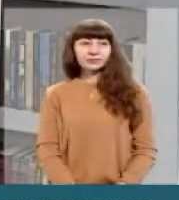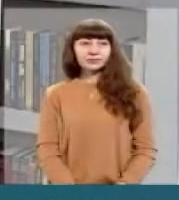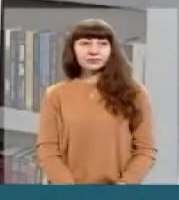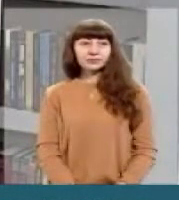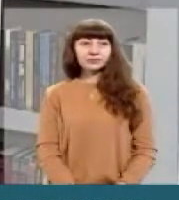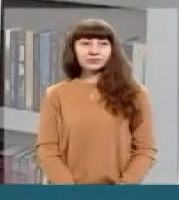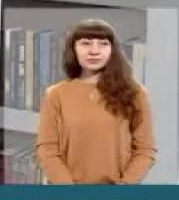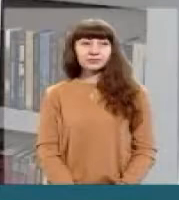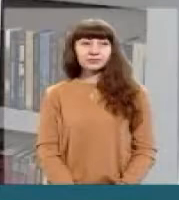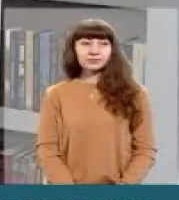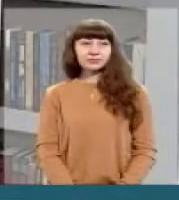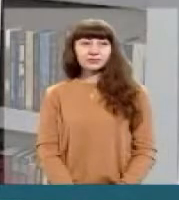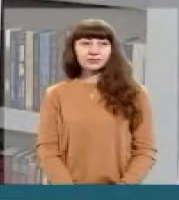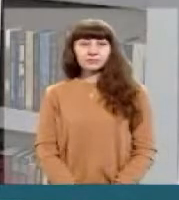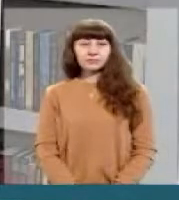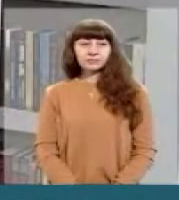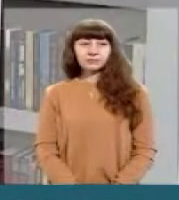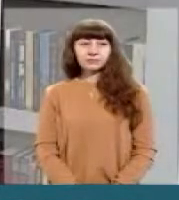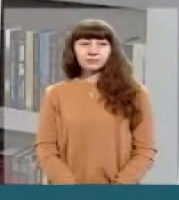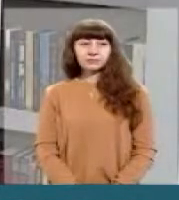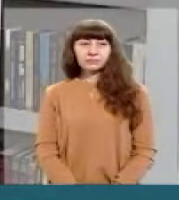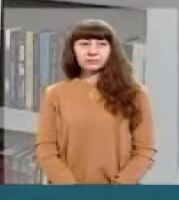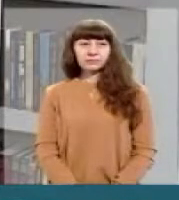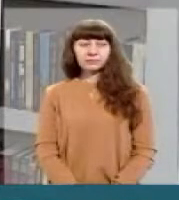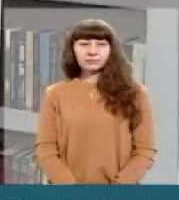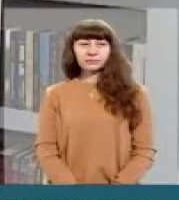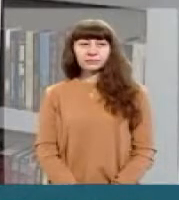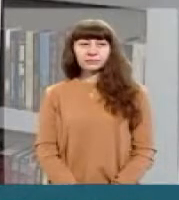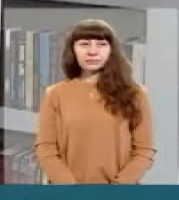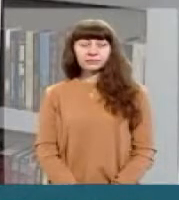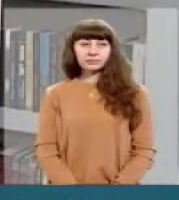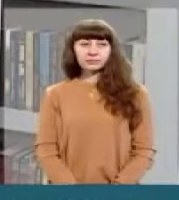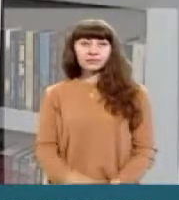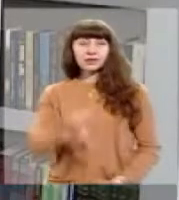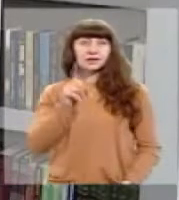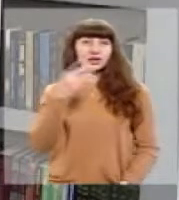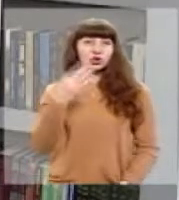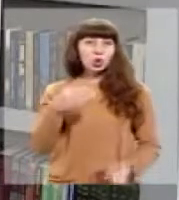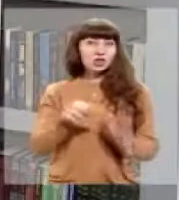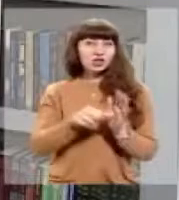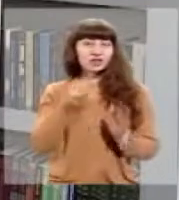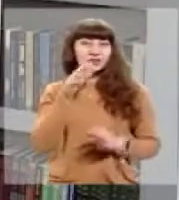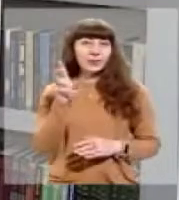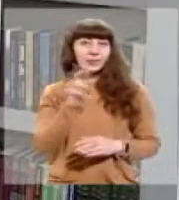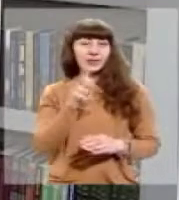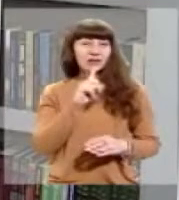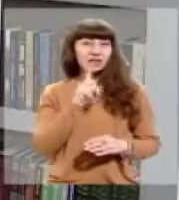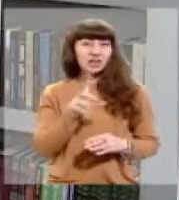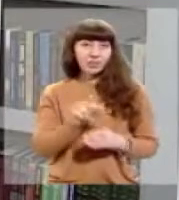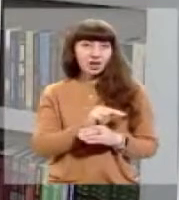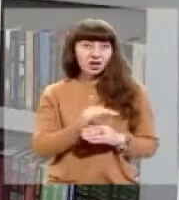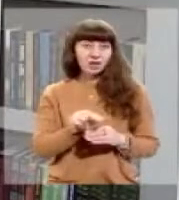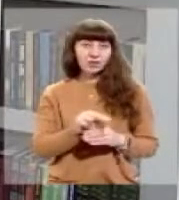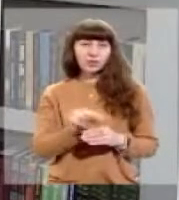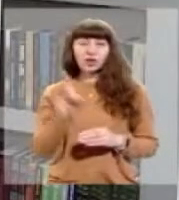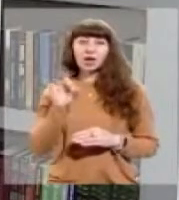сабақтарына дайындалуға барлық жағдай жасалған. Наша библиотека существует достаточно давно. 46 жылда кітапханада ешқандай жөндеу жұмыстары